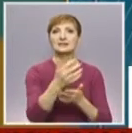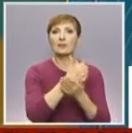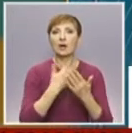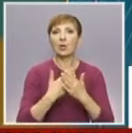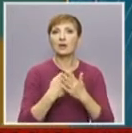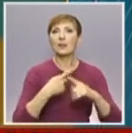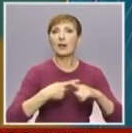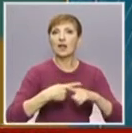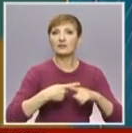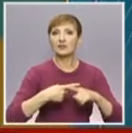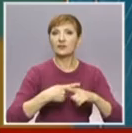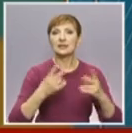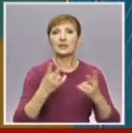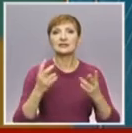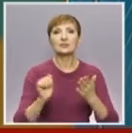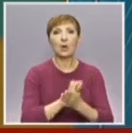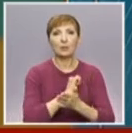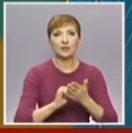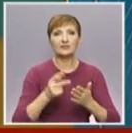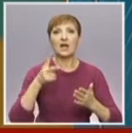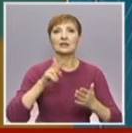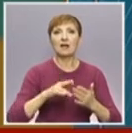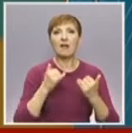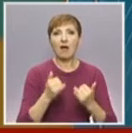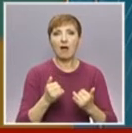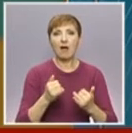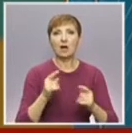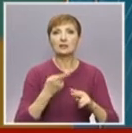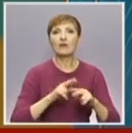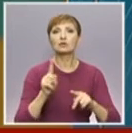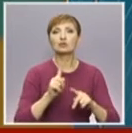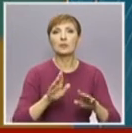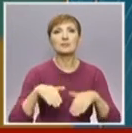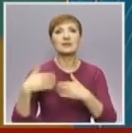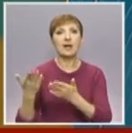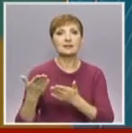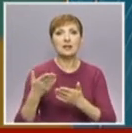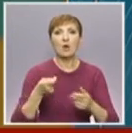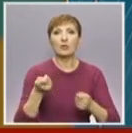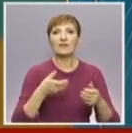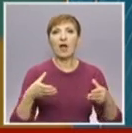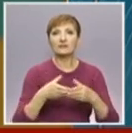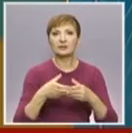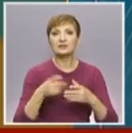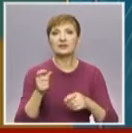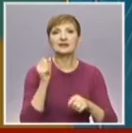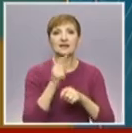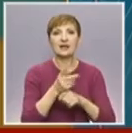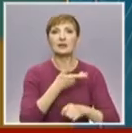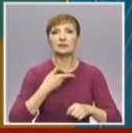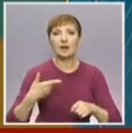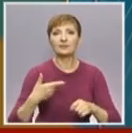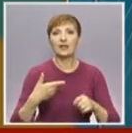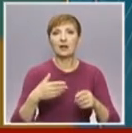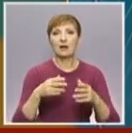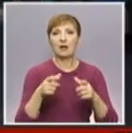около половины необходимых документов для того, чтобы передать управление автотранспорта и чтобы они заказали нам